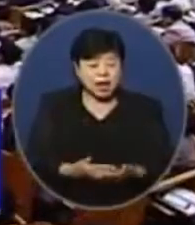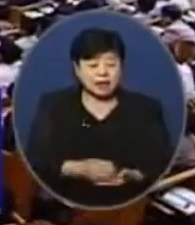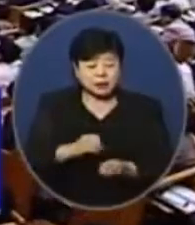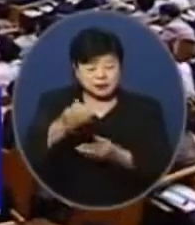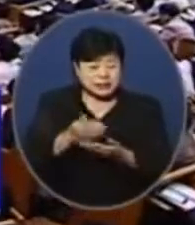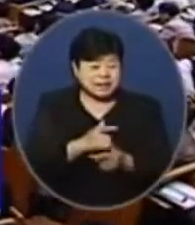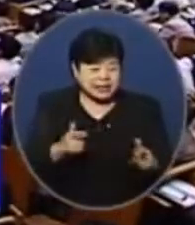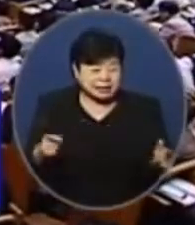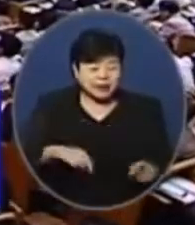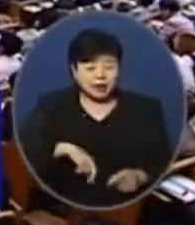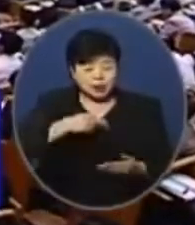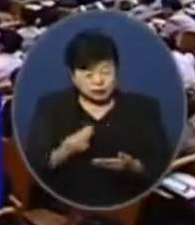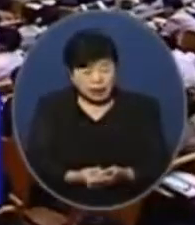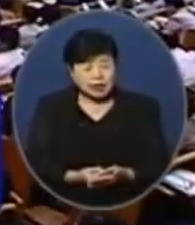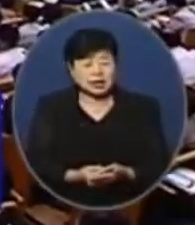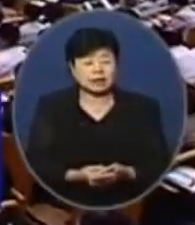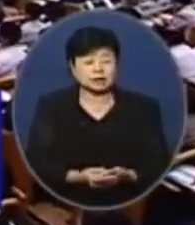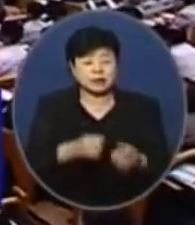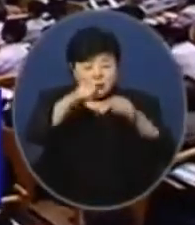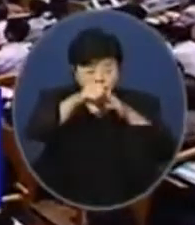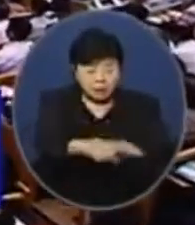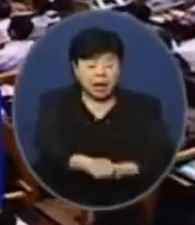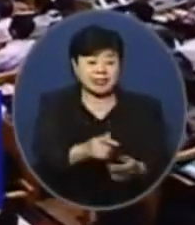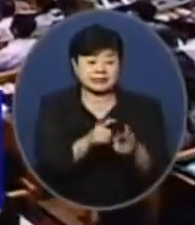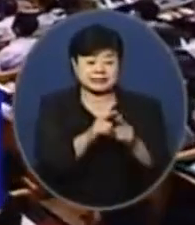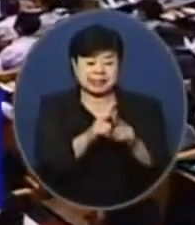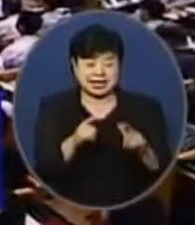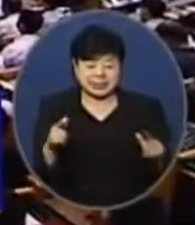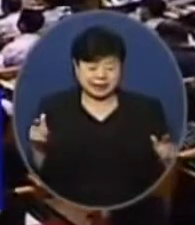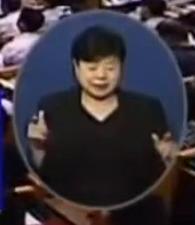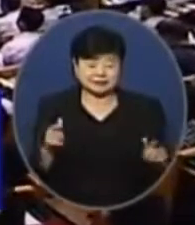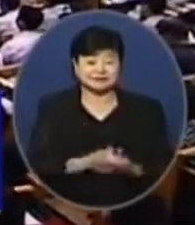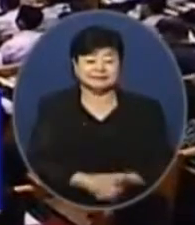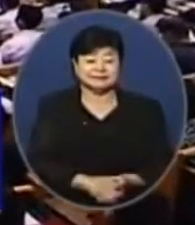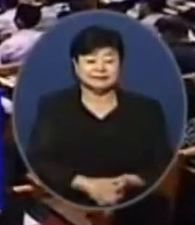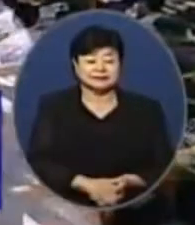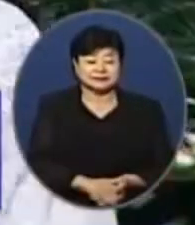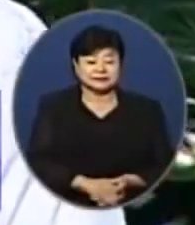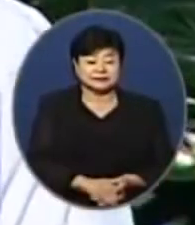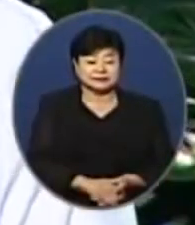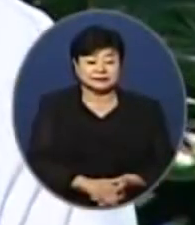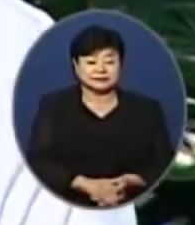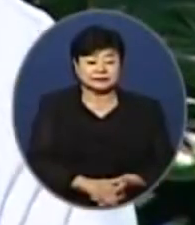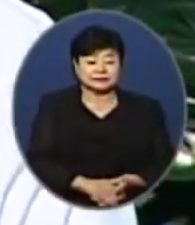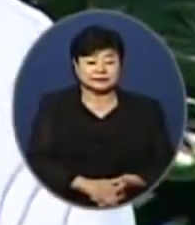받아도 버림받지 아니하며 거꾸로 때림을 당하여도 망하지 아니하고